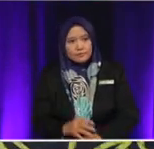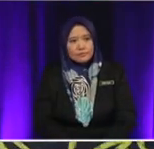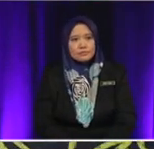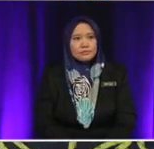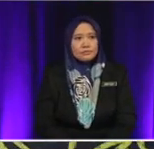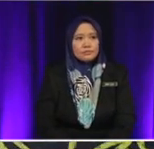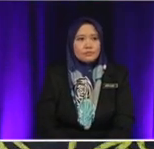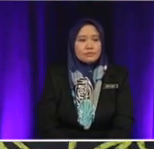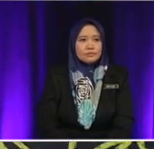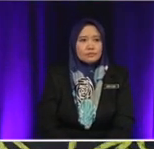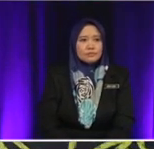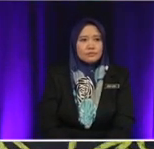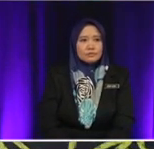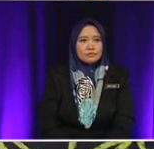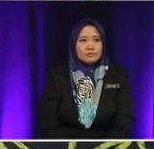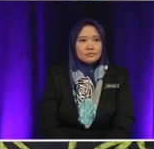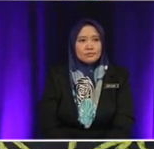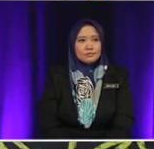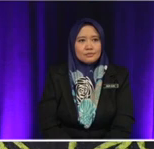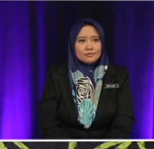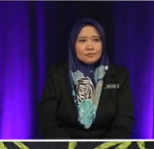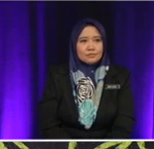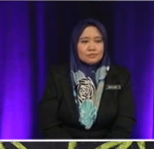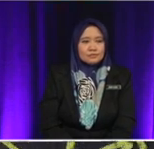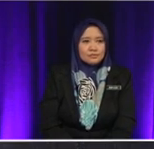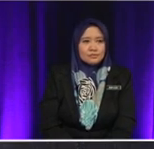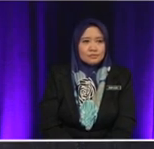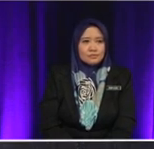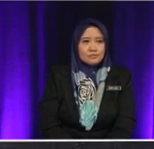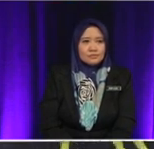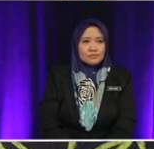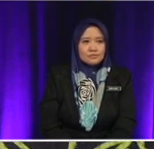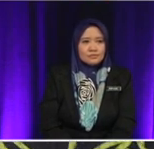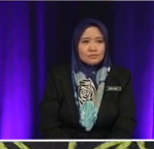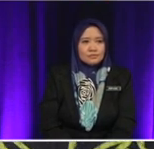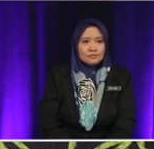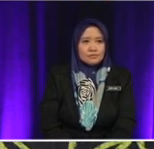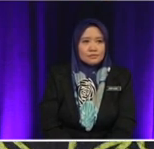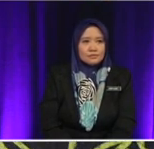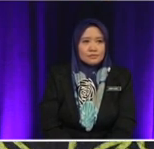Alisa, buka mikrofon dulu. Awak tak dengar suara. Ya. Yeah. Silakan.